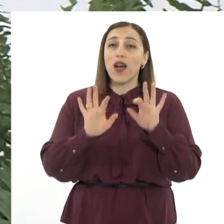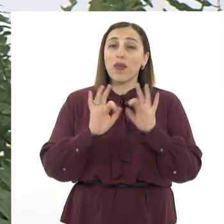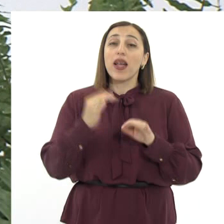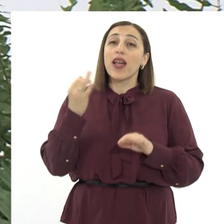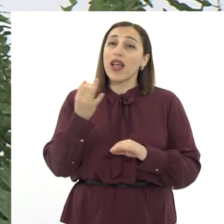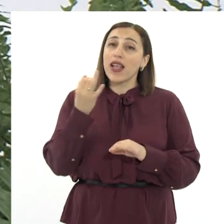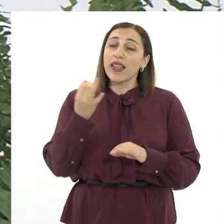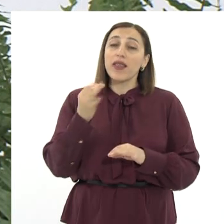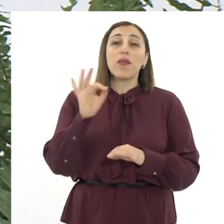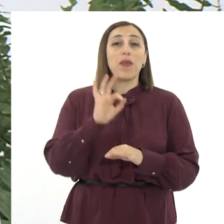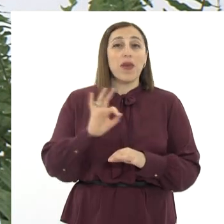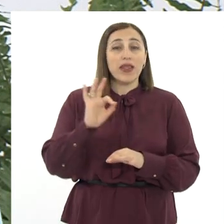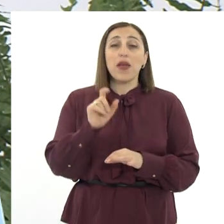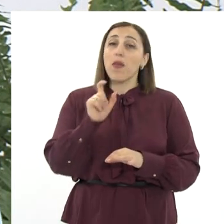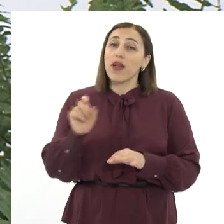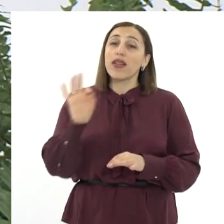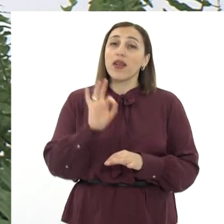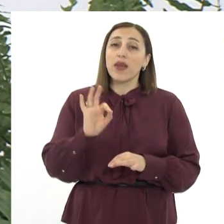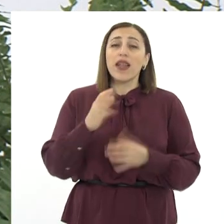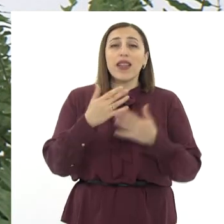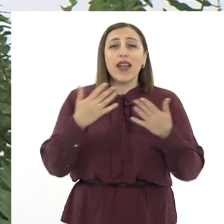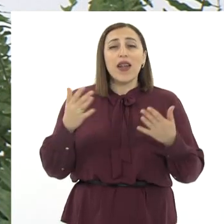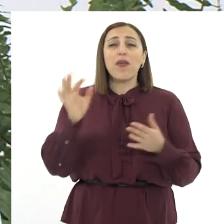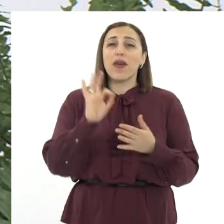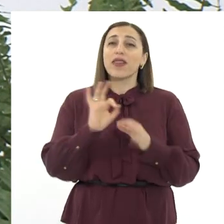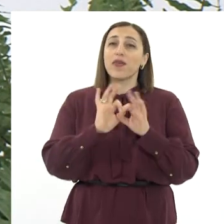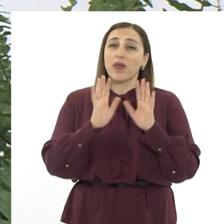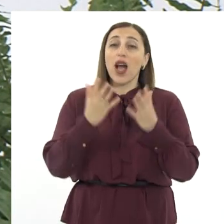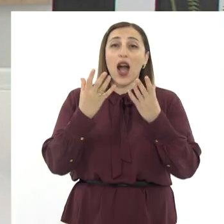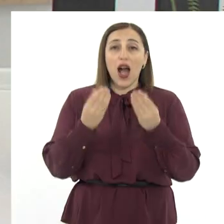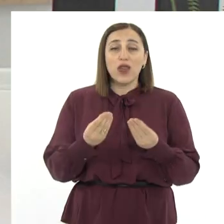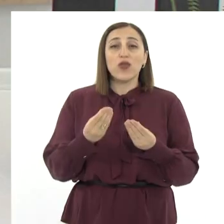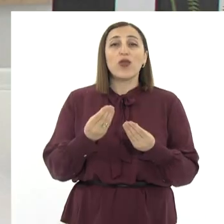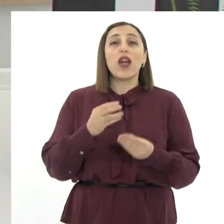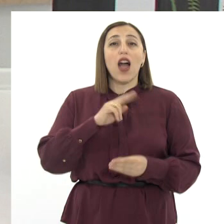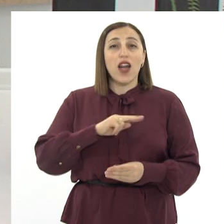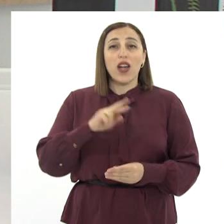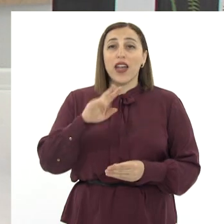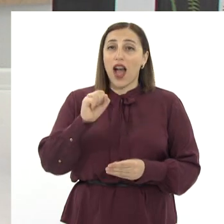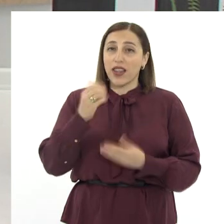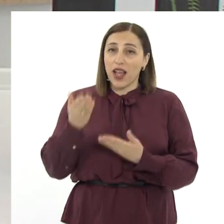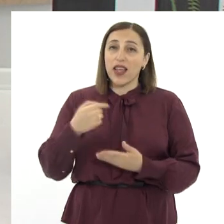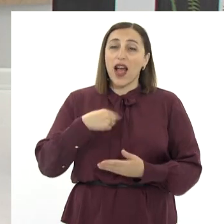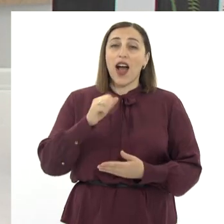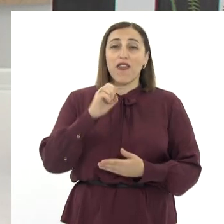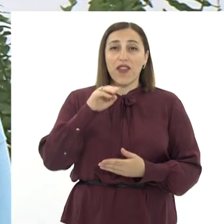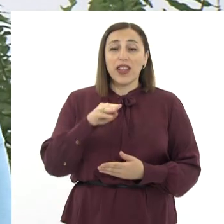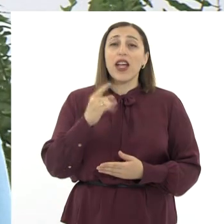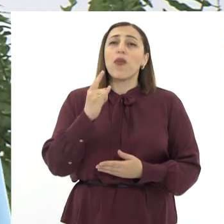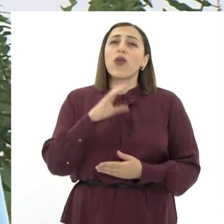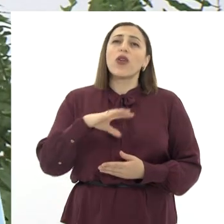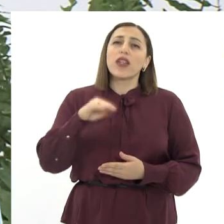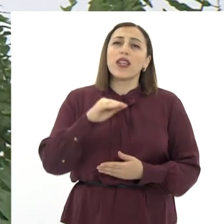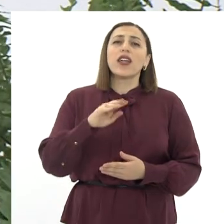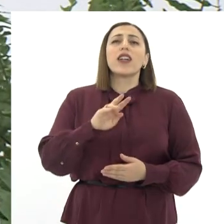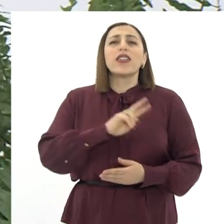պատմելու մեզ շրջապատող հետաքրքիր երևույթների մարդկանց մասին։ Տեսի դու դենից խոսելու։ Այսօր տաղավարում աշխատում են Յանան ու Ավետը։ Երևի